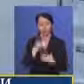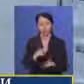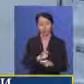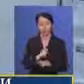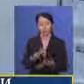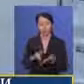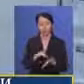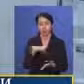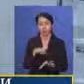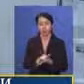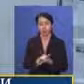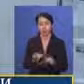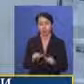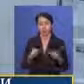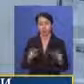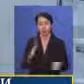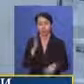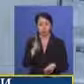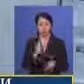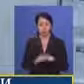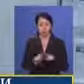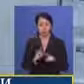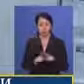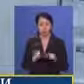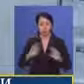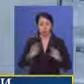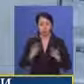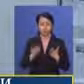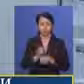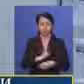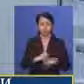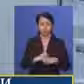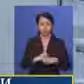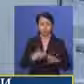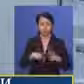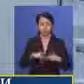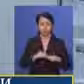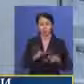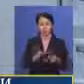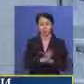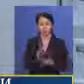Центр занятости, где по комиссии будет рассмотрено, и в случае положительного заключения грант будет выдан.